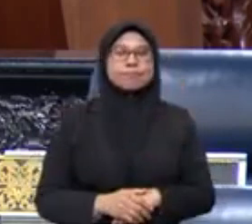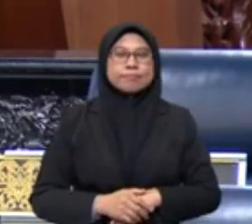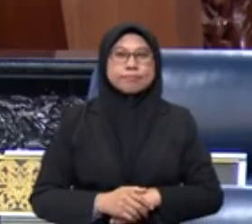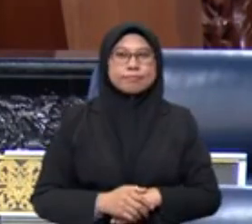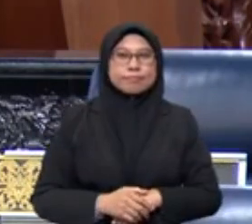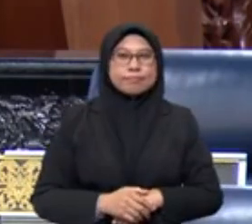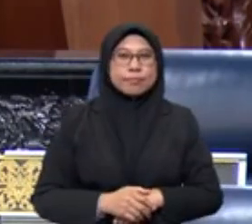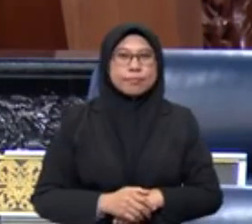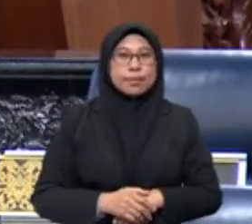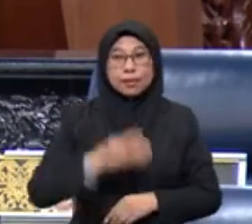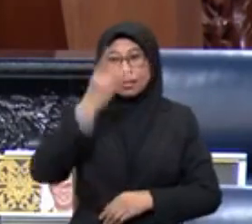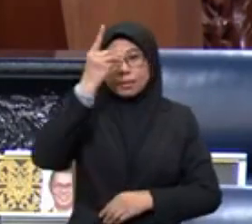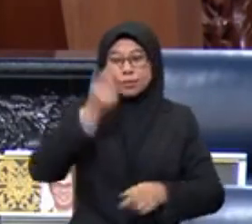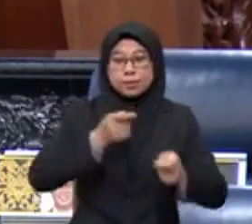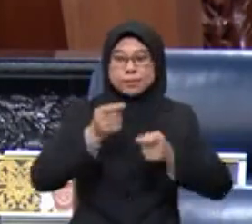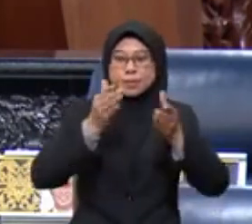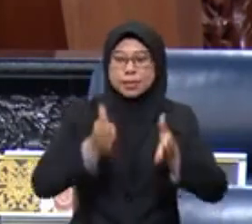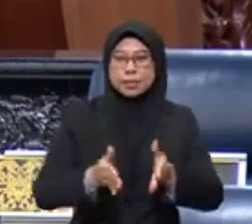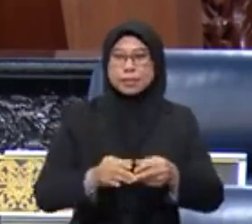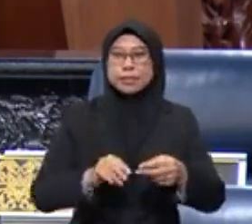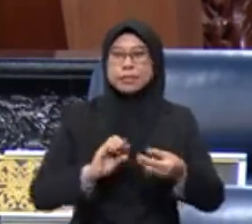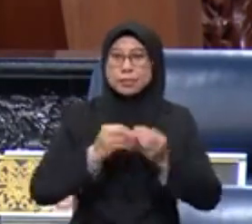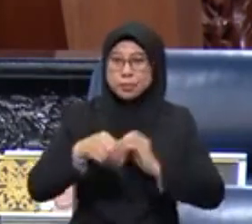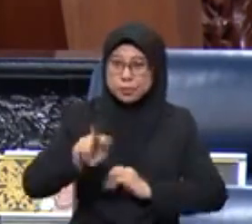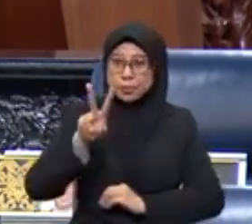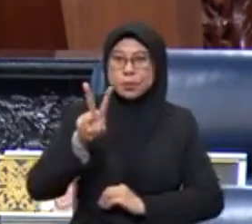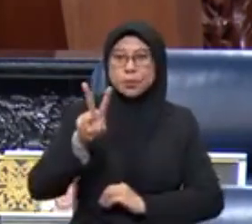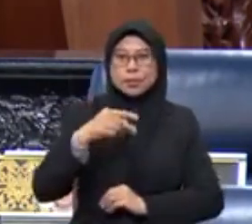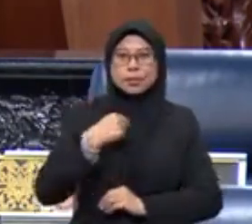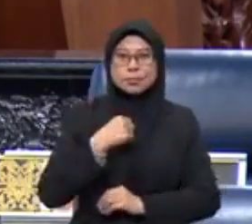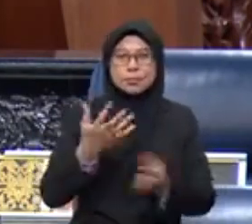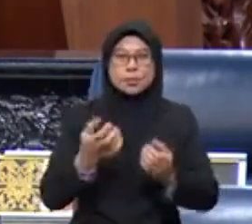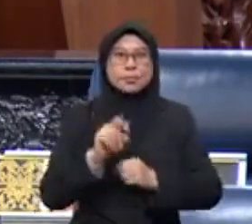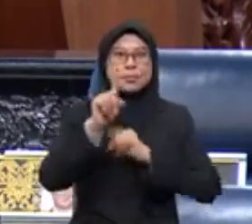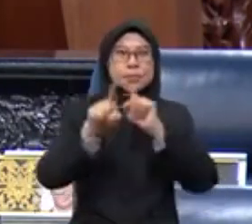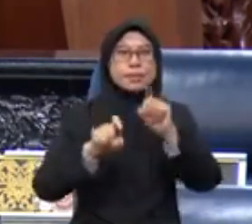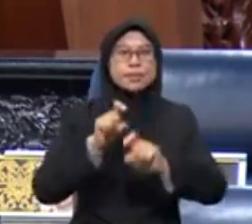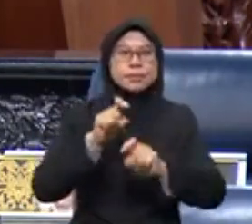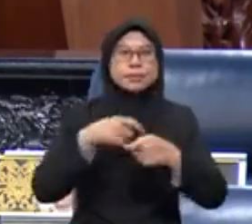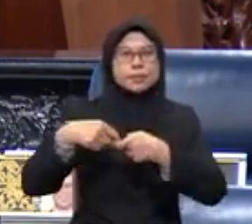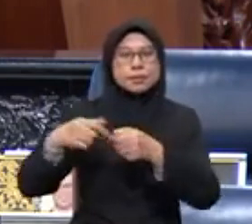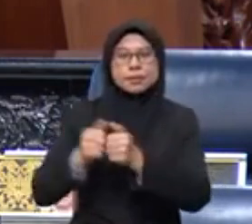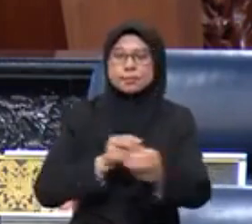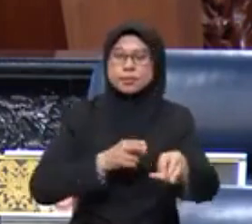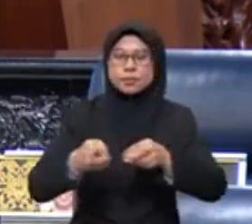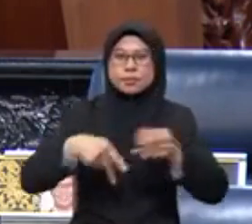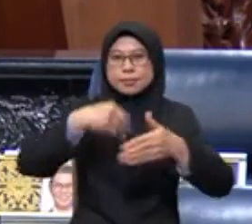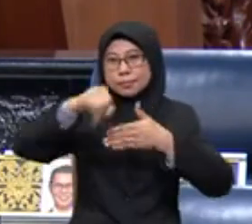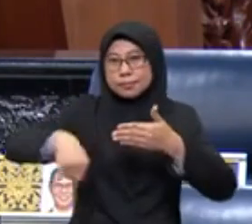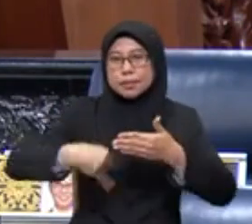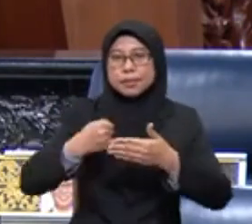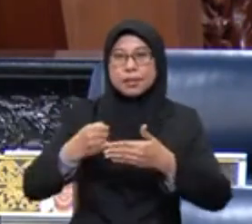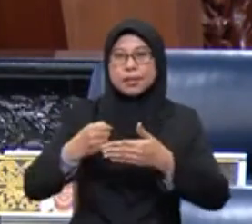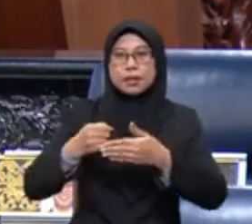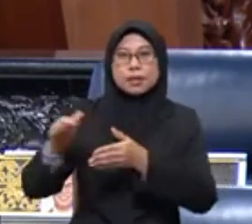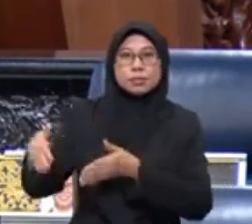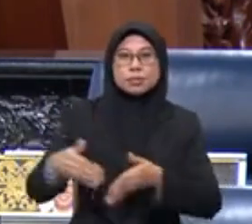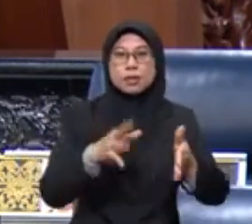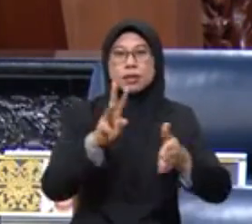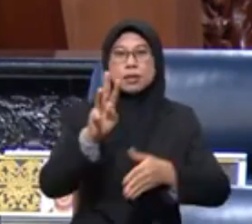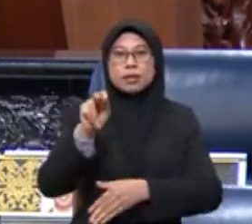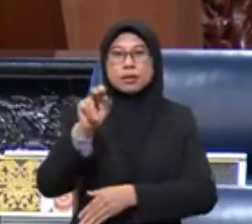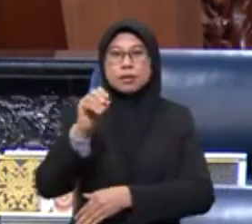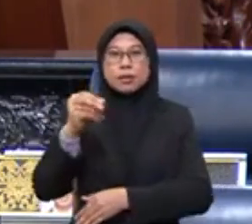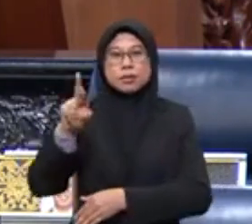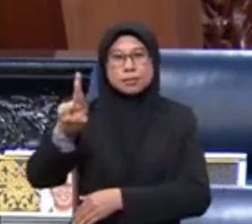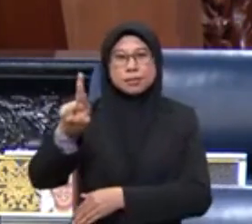rakyat. Datuk Speaker, perkara kedua yang ingin saya bangkitkan adalah berkenaan pengurusan projek Sungai Nadi Kehidupan atau